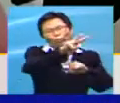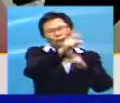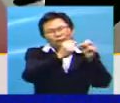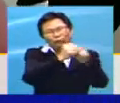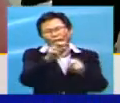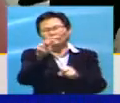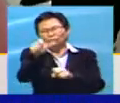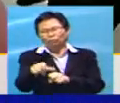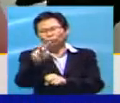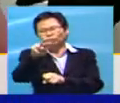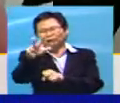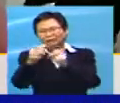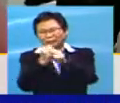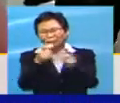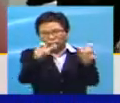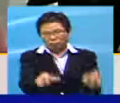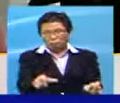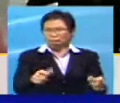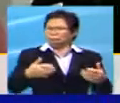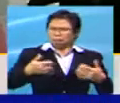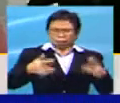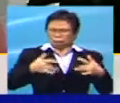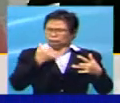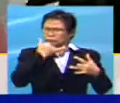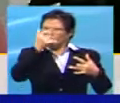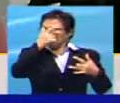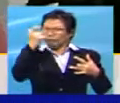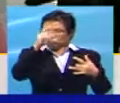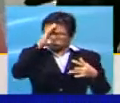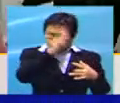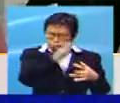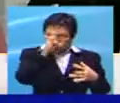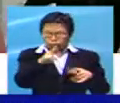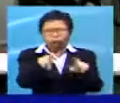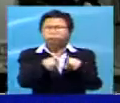dan 23 tahun juga mengaku tidak bersalah atas tuduhan yang sama.